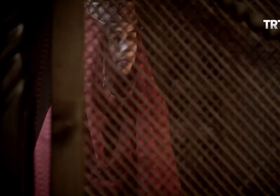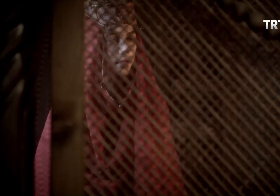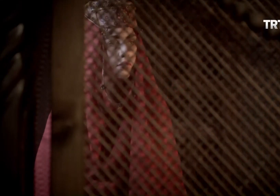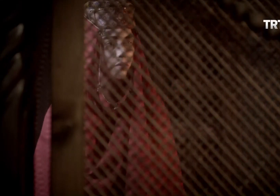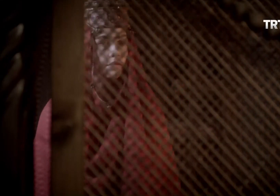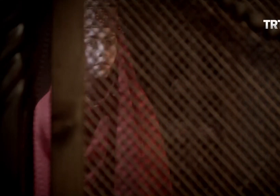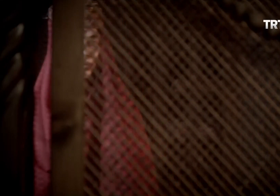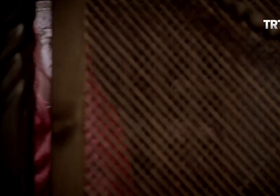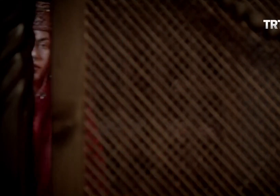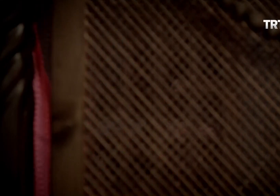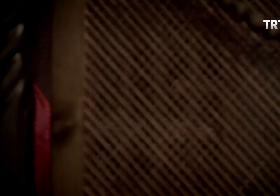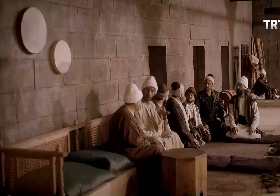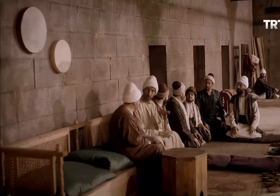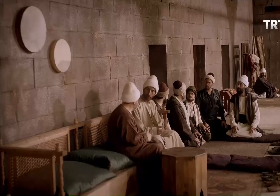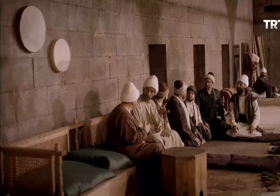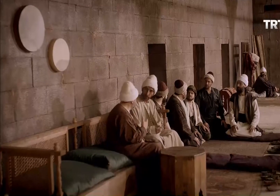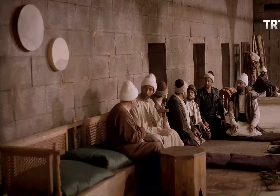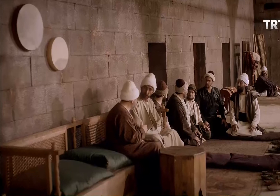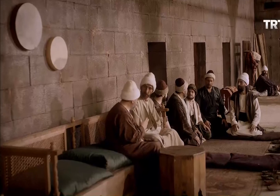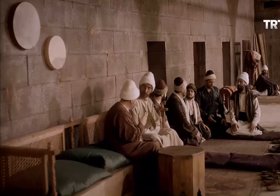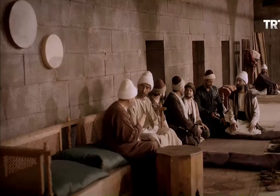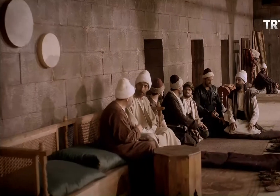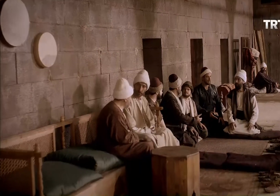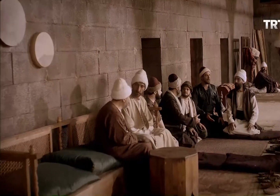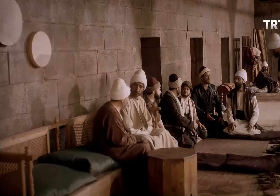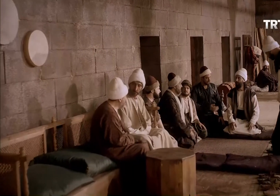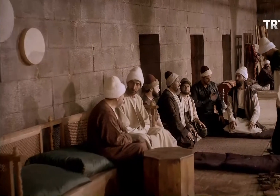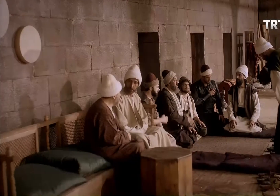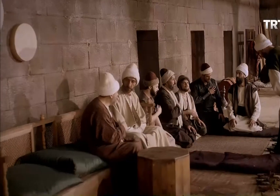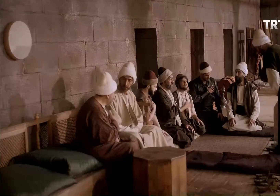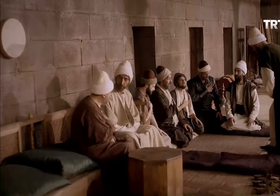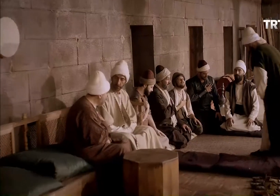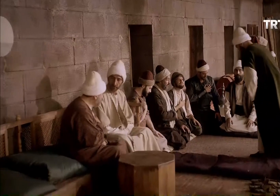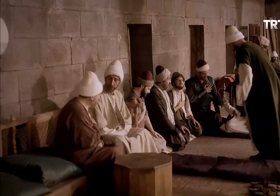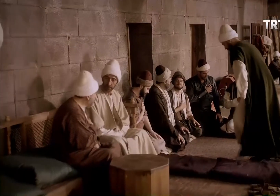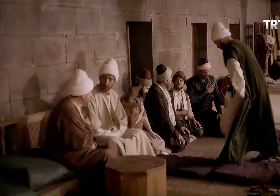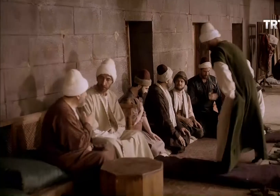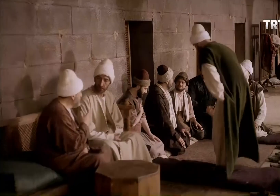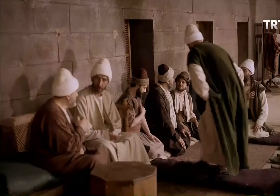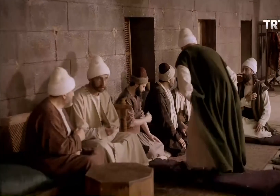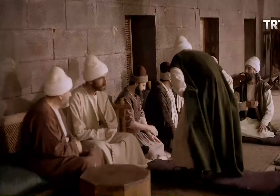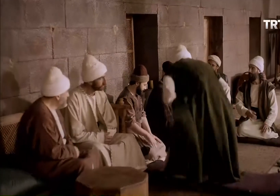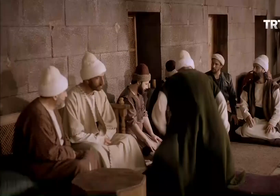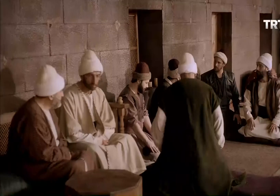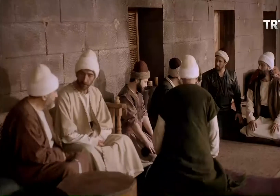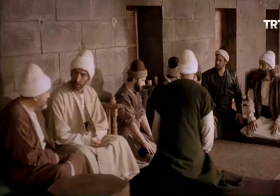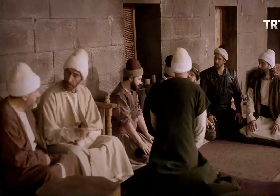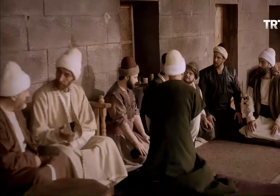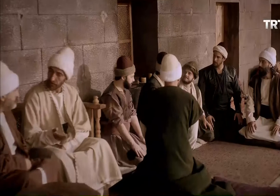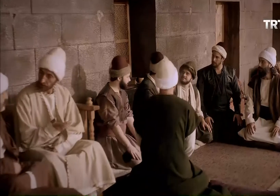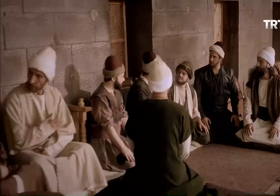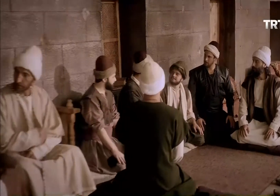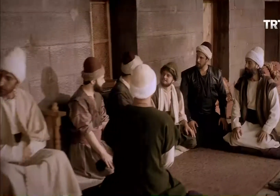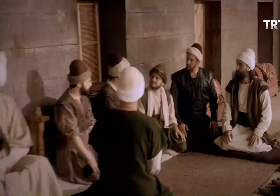Yan düşecek gibi olup sendeledi. Müritler avluda oturuyorlar. Bir yenisi daha geldi yanlarına. Selam verip oturdu.